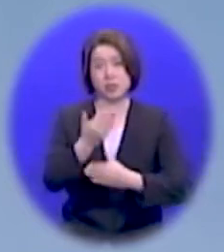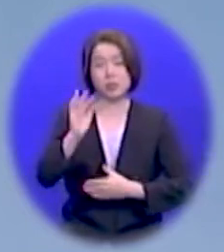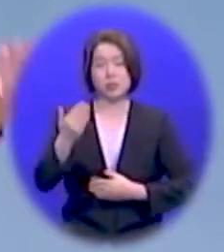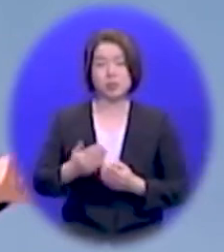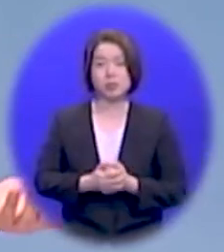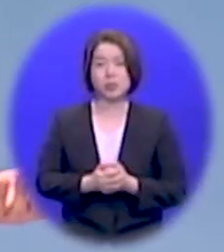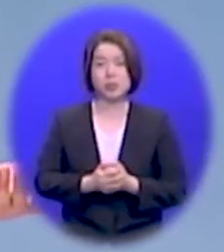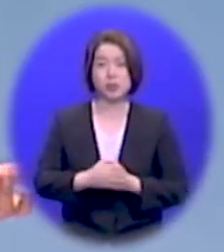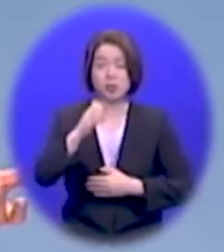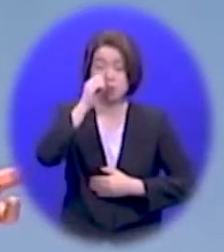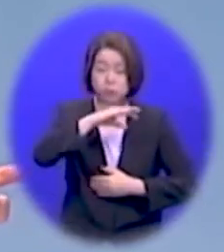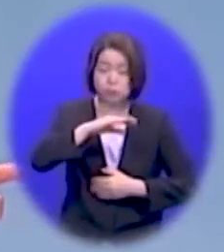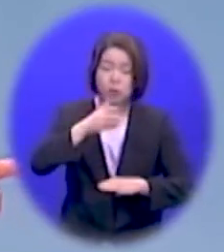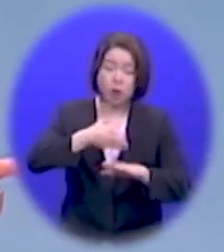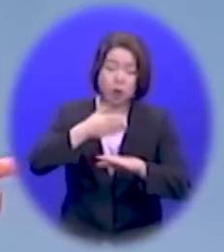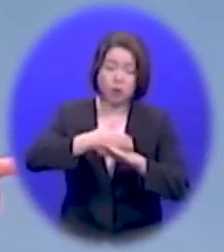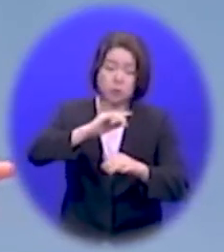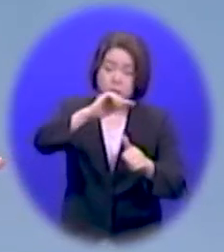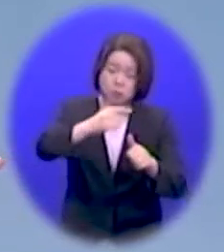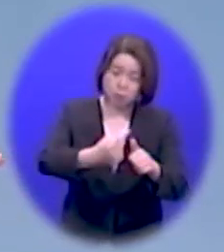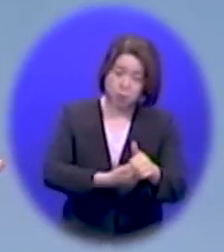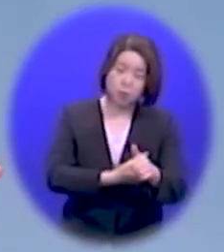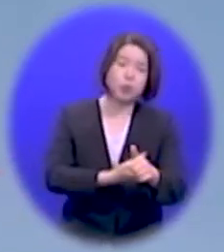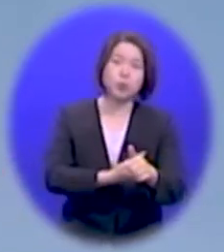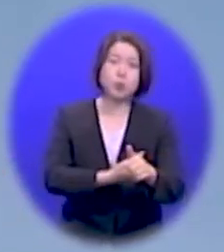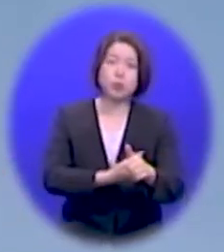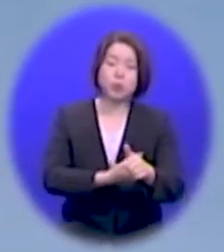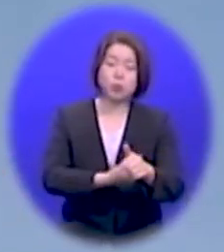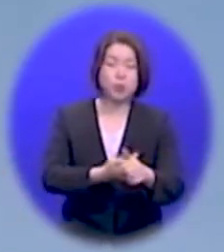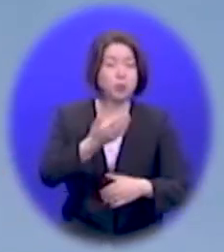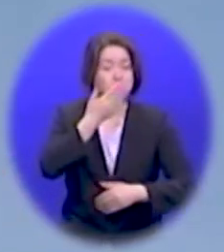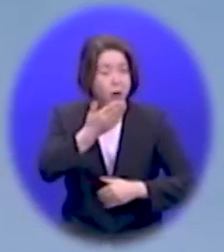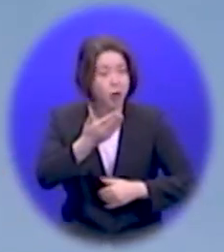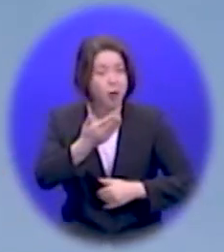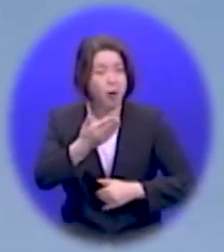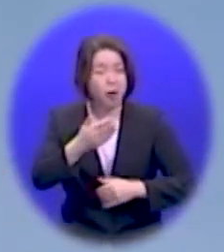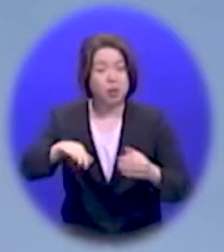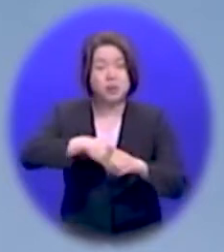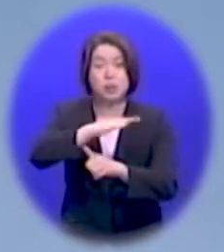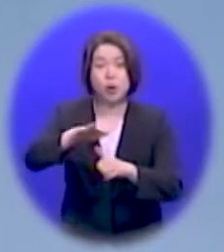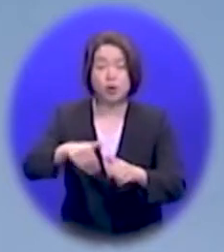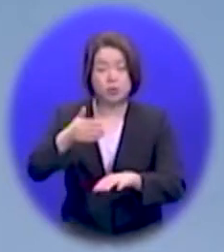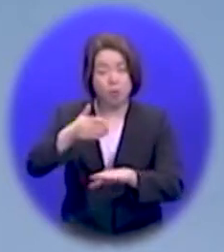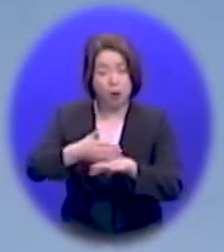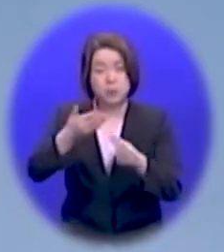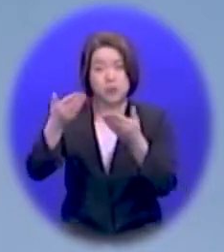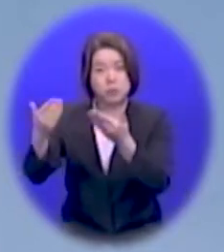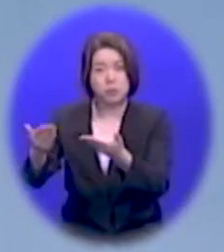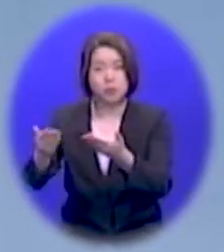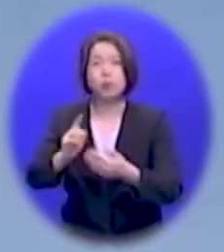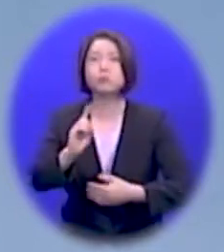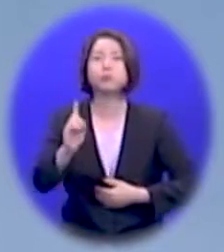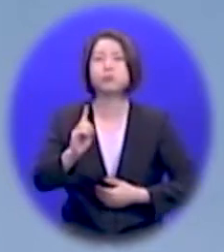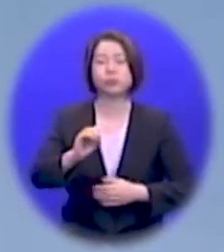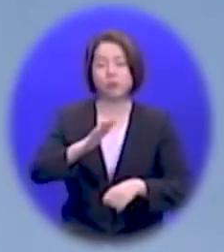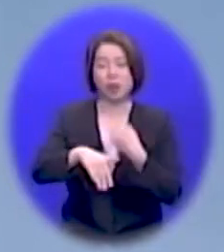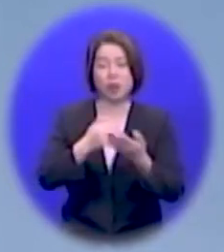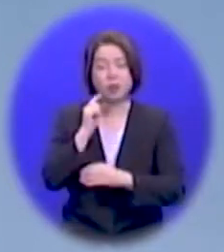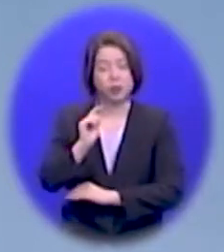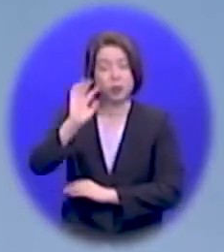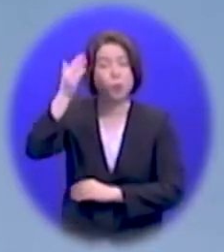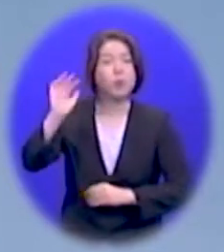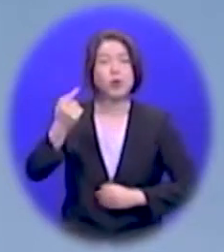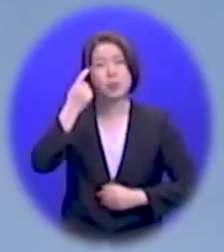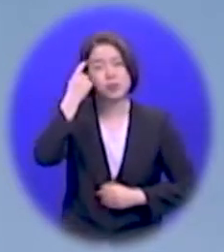그냥 감사가 저절로 될 수밖에 없는 처지에서 감사하는 것이 도대체 무슨 하나님께 영광이 되겠고